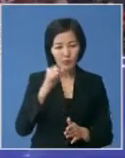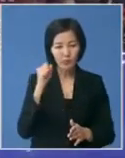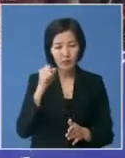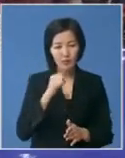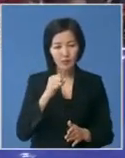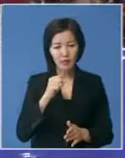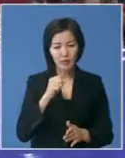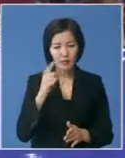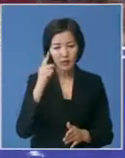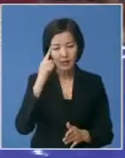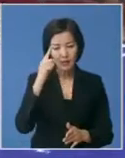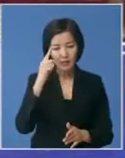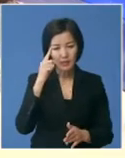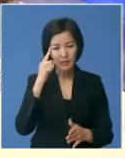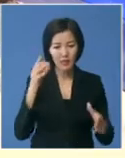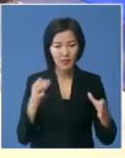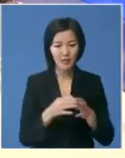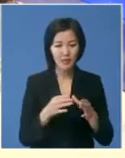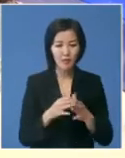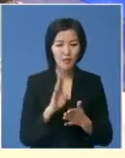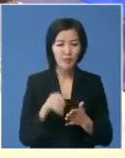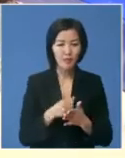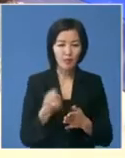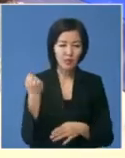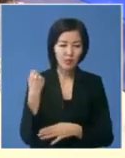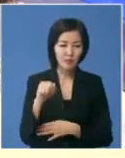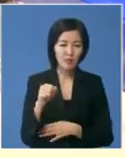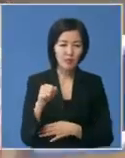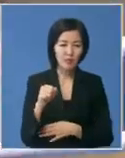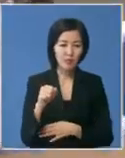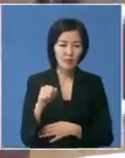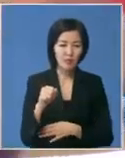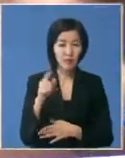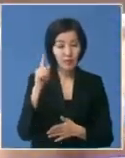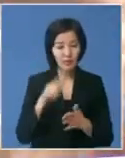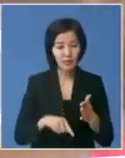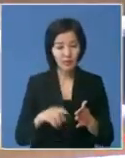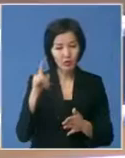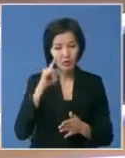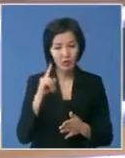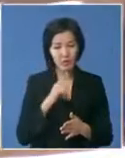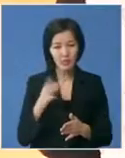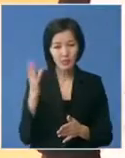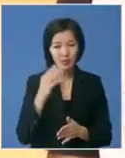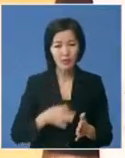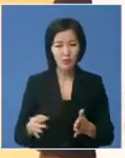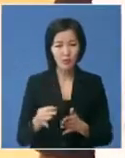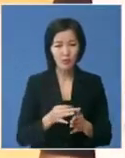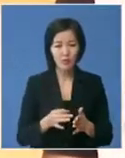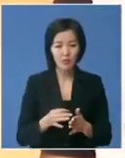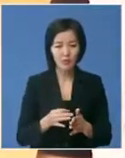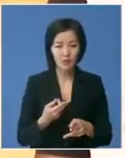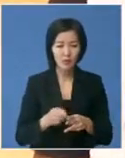қосыпты. Сондықтан да мамандар оларды бас жүлдеге үміткер деп атап отыр. Дегенмен Қазақстан жағынан Алматы облысының жігіттері де намысты